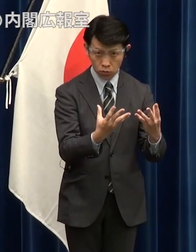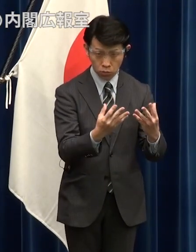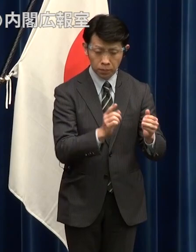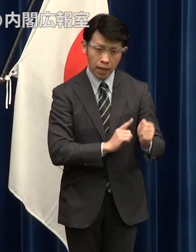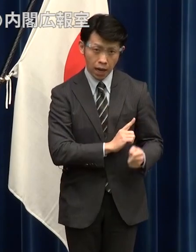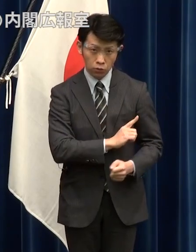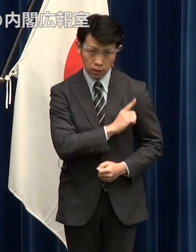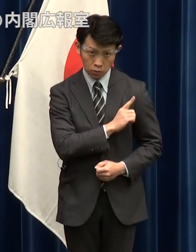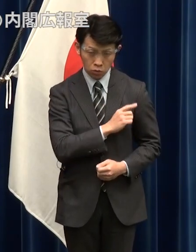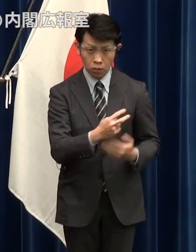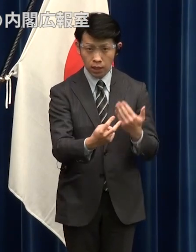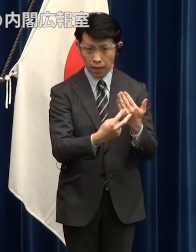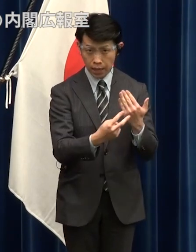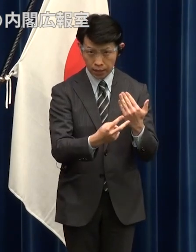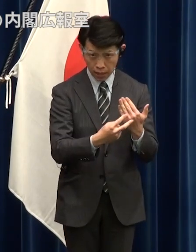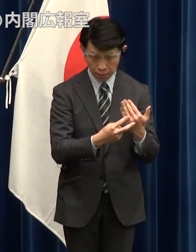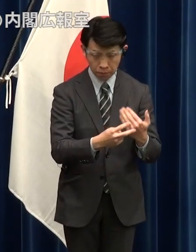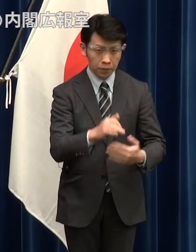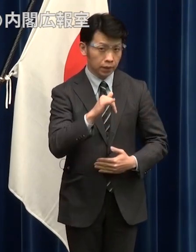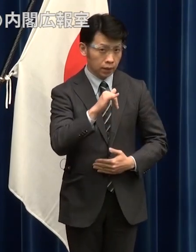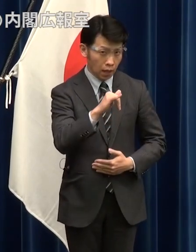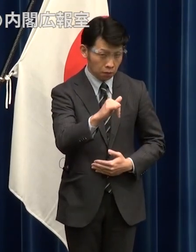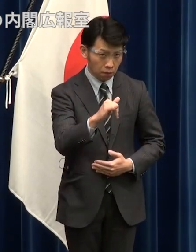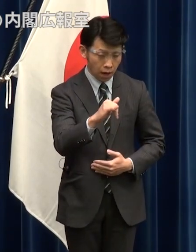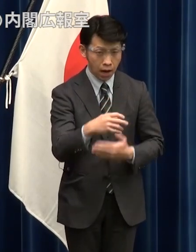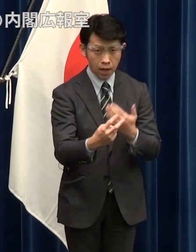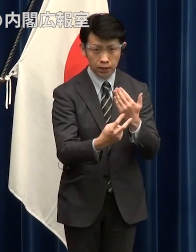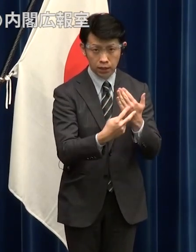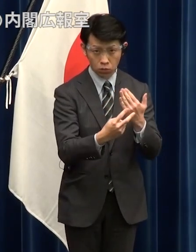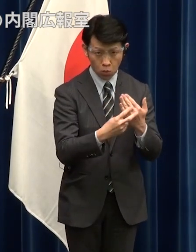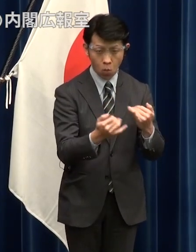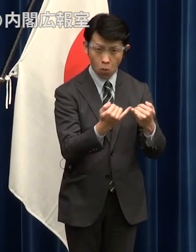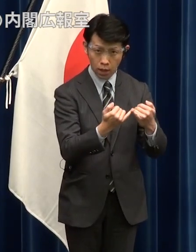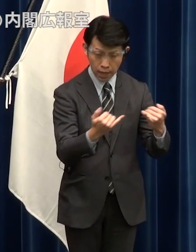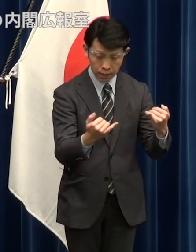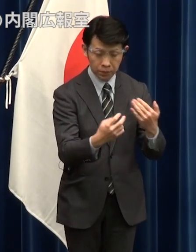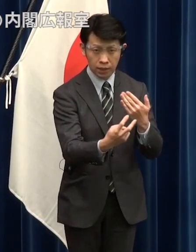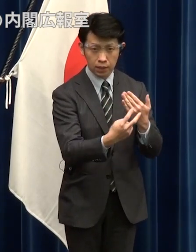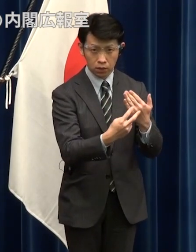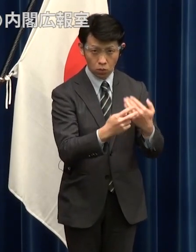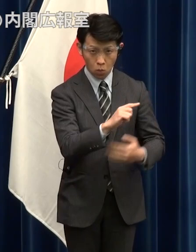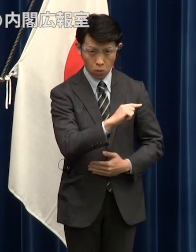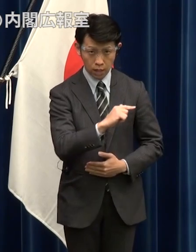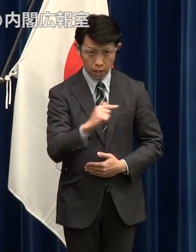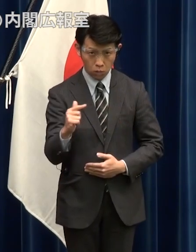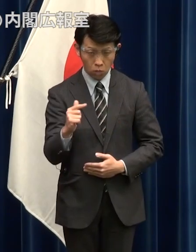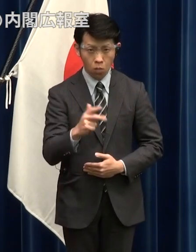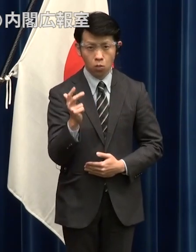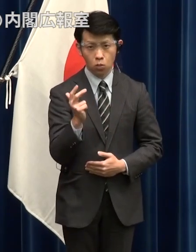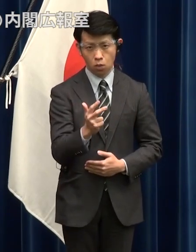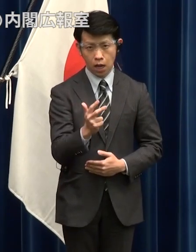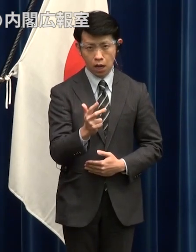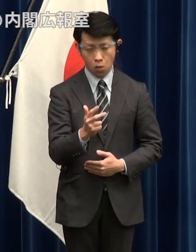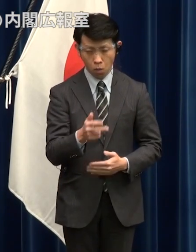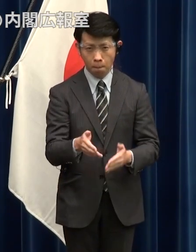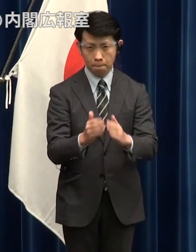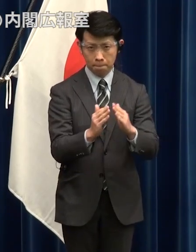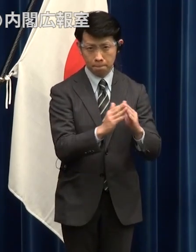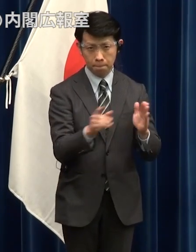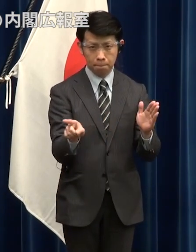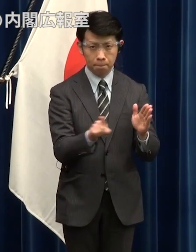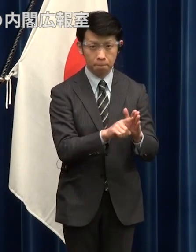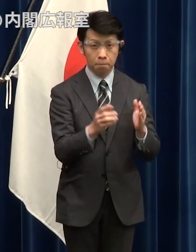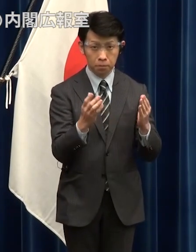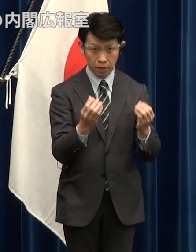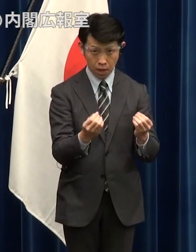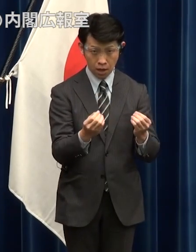話診療、オンライン診療の体制強化などに取り組んできました。今国